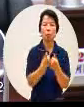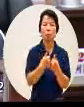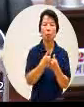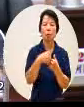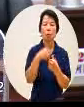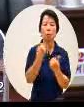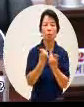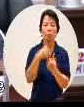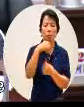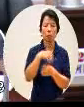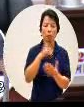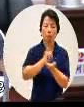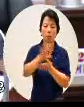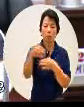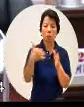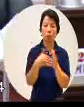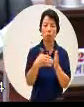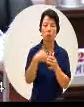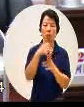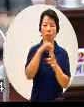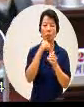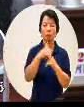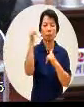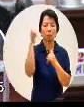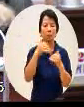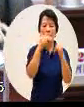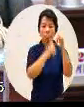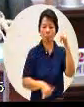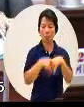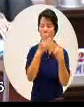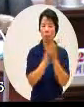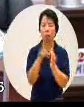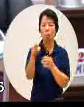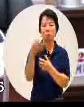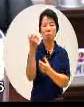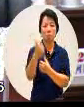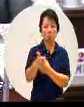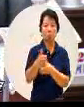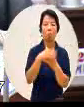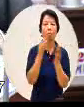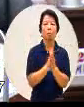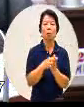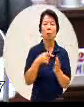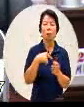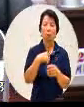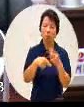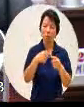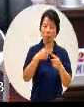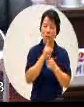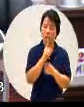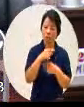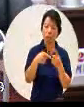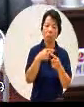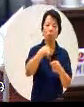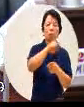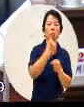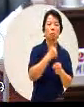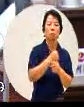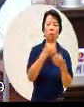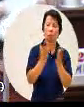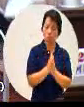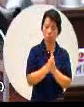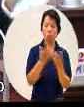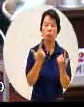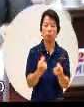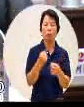我看過了歷屆局長你報告的最好但是要把實際的報告落實到行動因為這預算都是以前局長留下來的